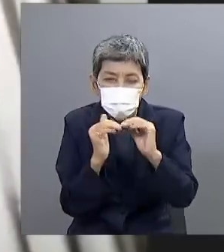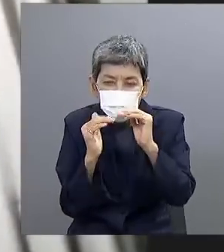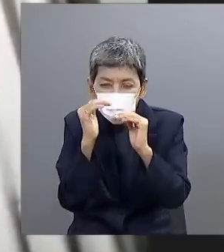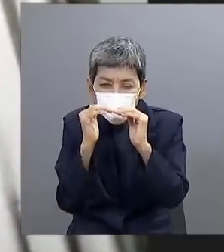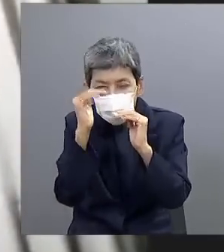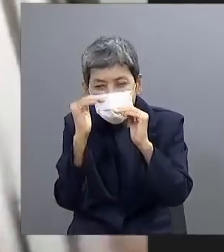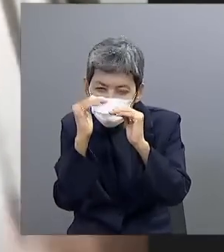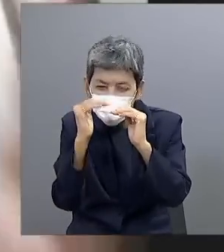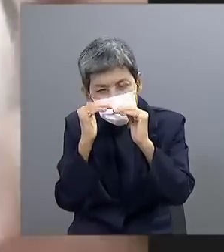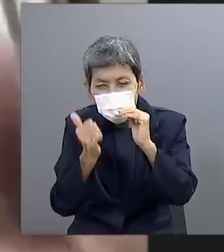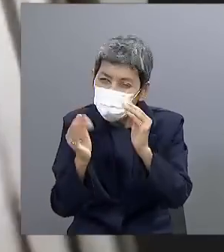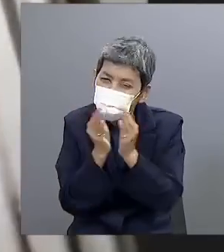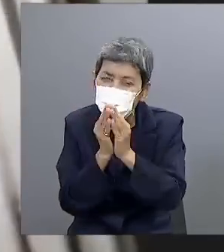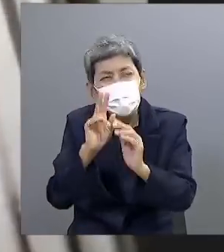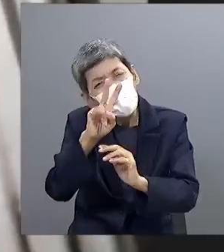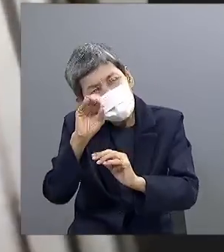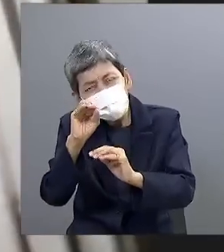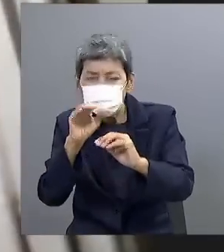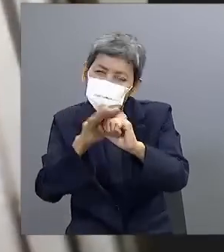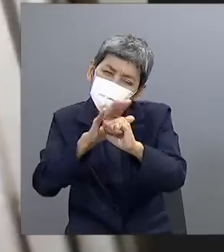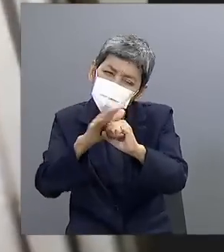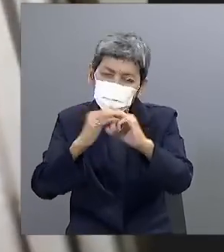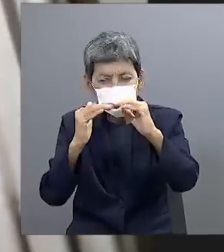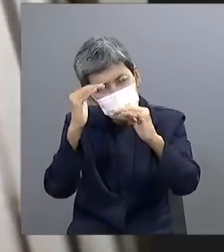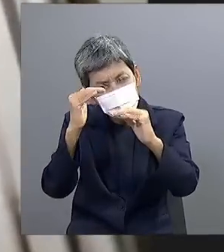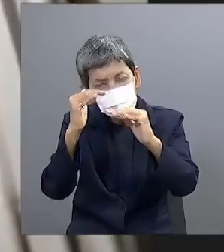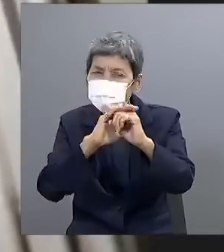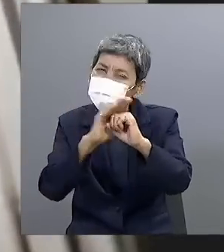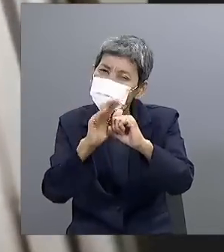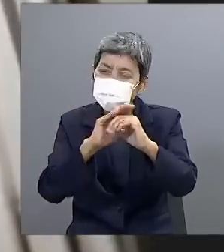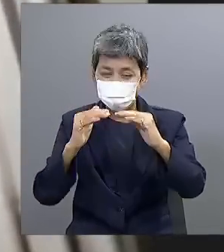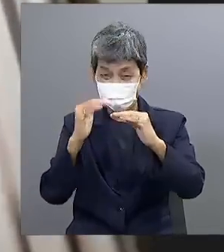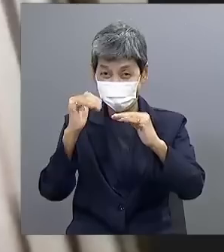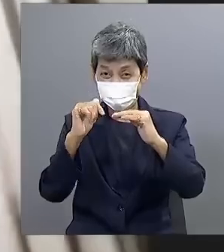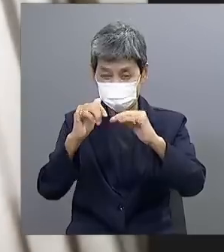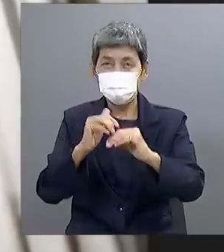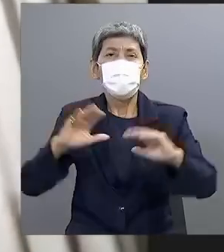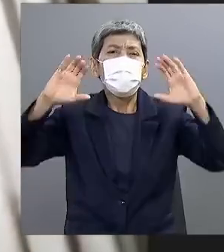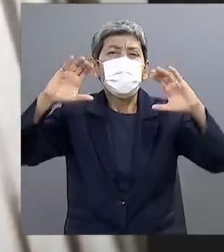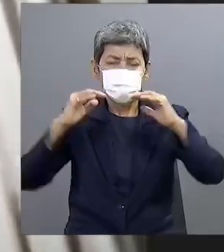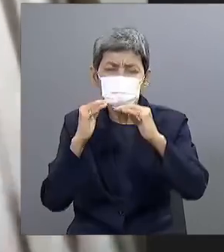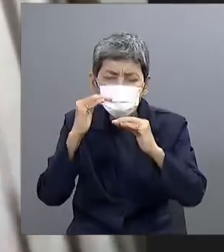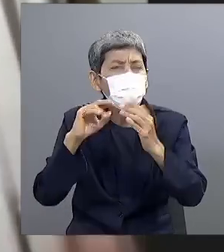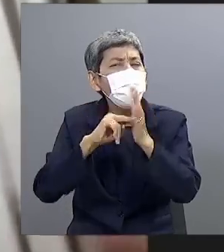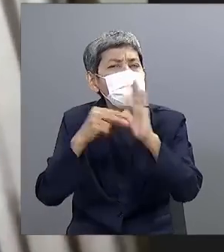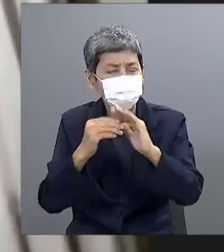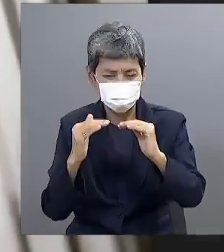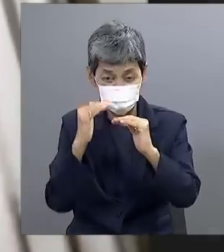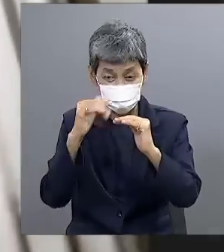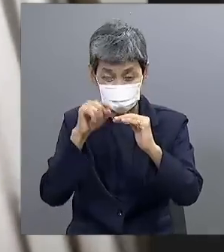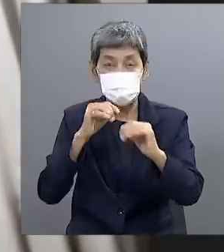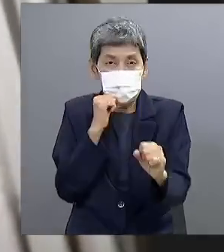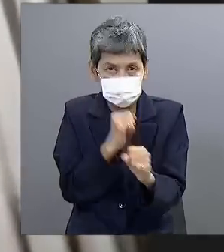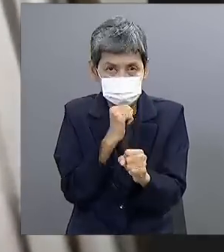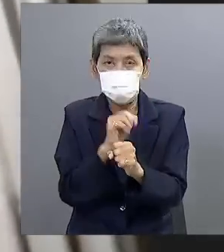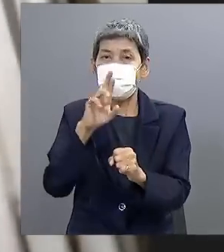ปิ่มน้ำก็คือว่าประมาณ250นี่แหละครับเกินนิดหน่อยขาดนิดหน่อยรัฐบาลปิ่มน้ำนี่คืออะไรครับรัฐบาลปิ่มน้ำการทำงานในสภาผู้แทนราษฎ